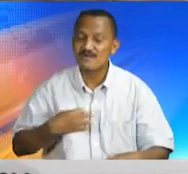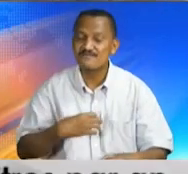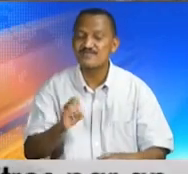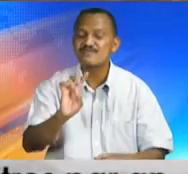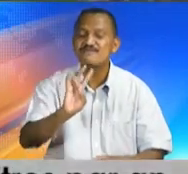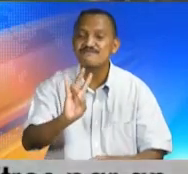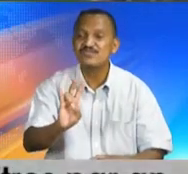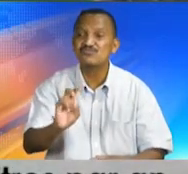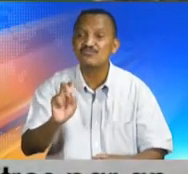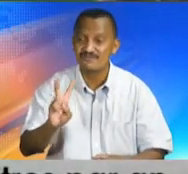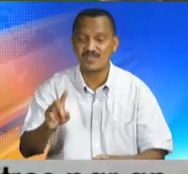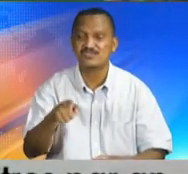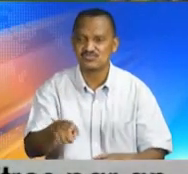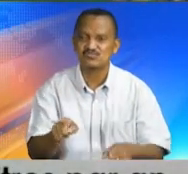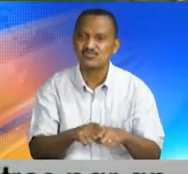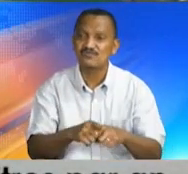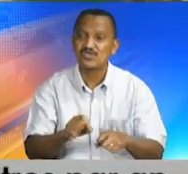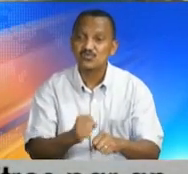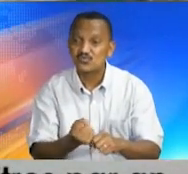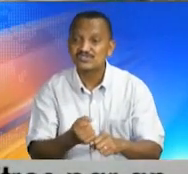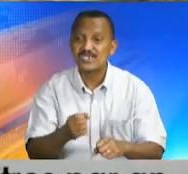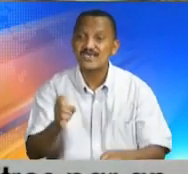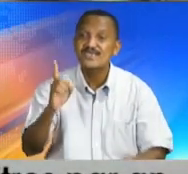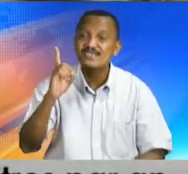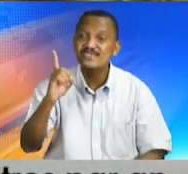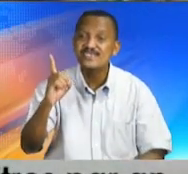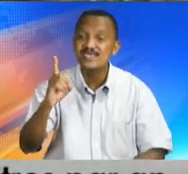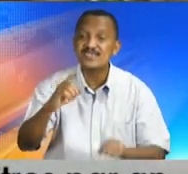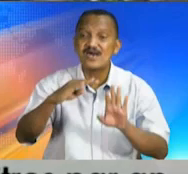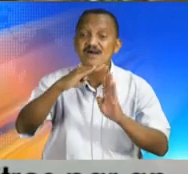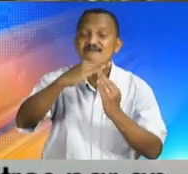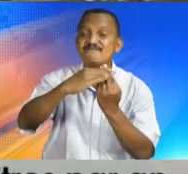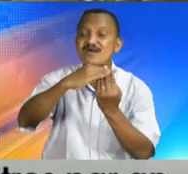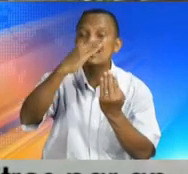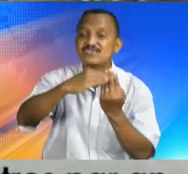indrindra. Tafiditra ao anatin'izany ihany koa ny faritra Diana, izay mamokatra tantely